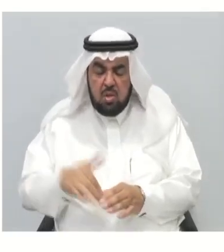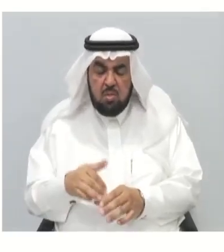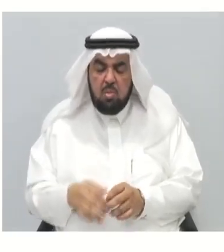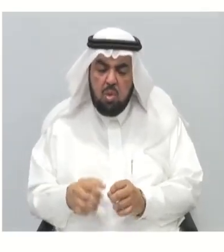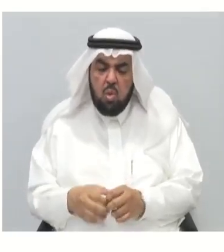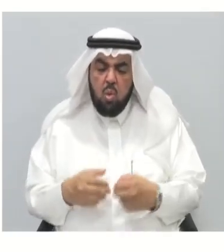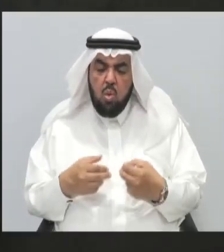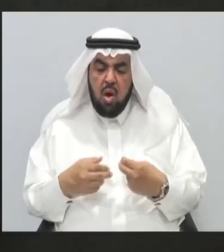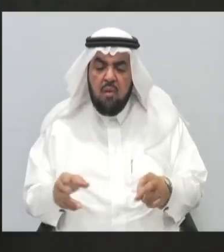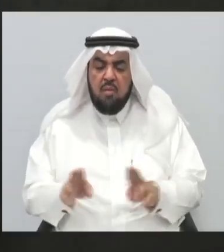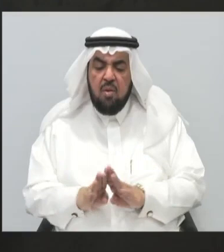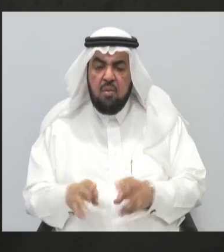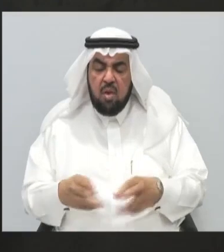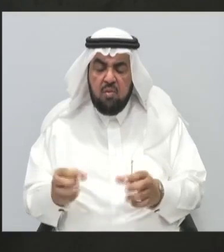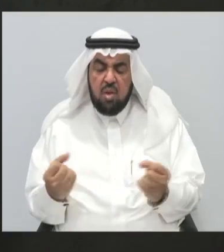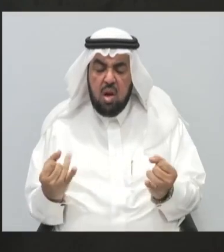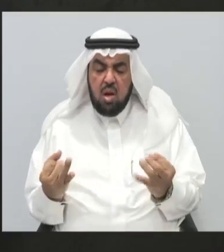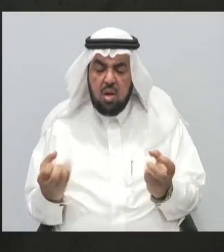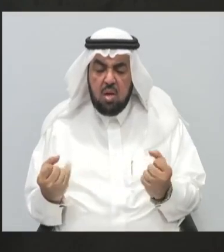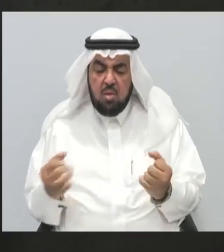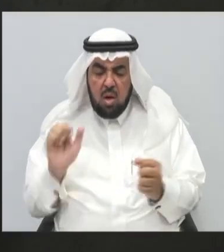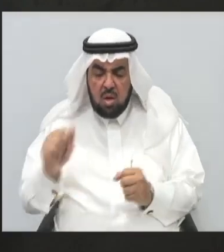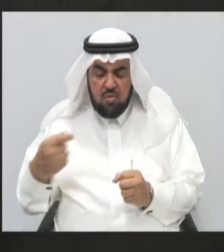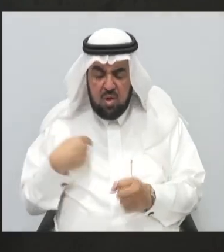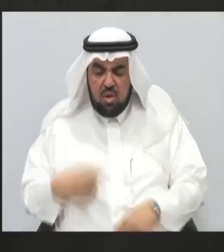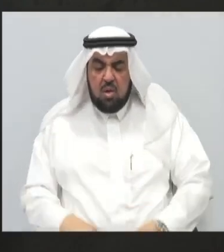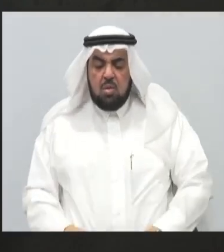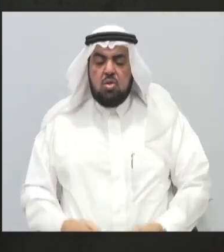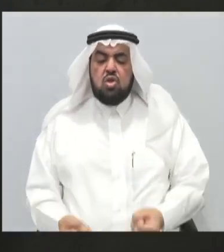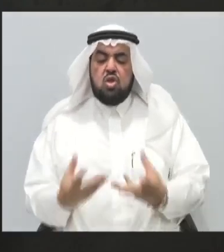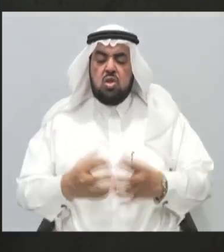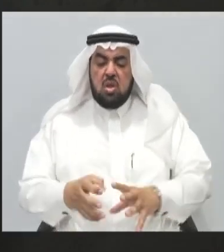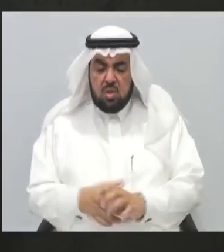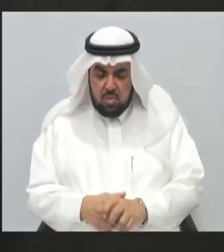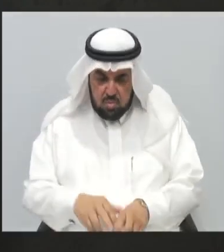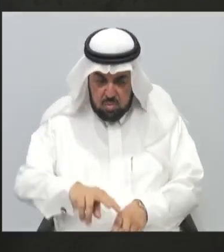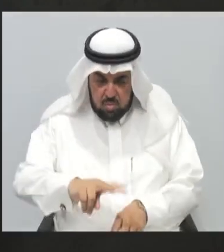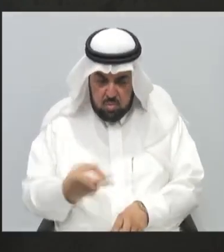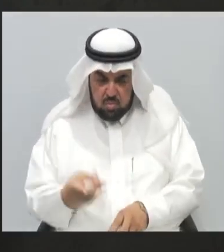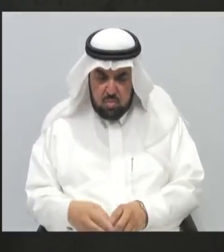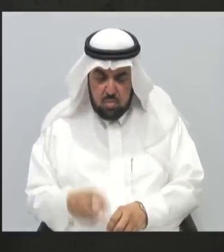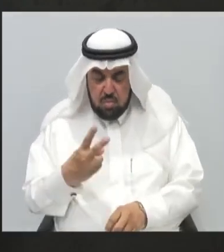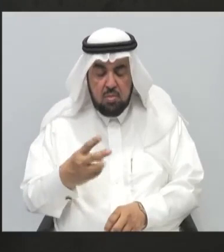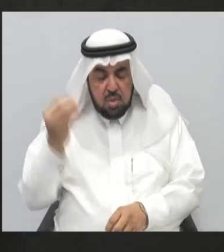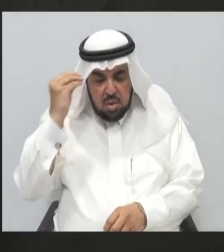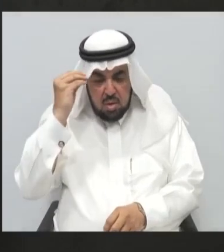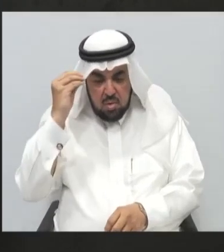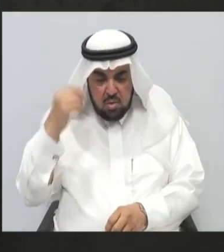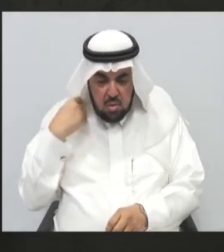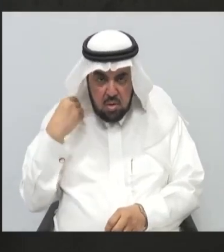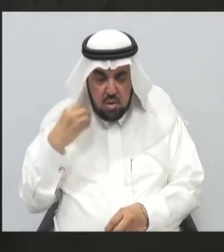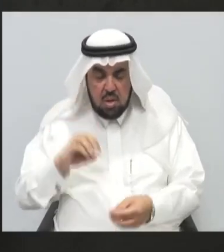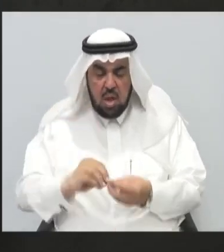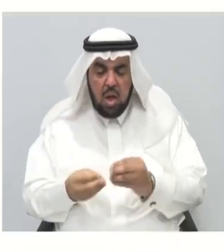مباشره ويبدا حسابك الخاص بك بالتشغيل طبعا سيتغير كيف تعرف ان قد تم تسجيلك